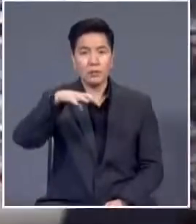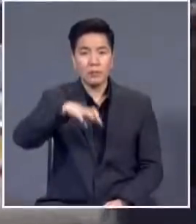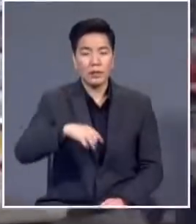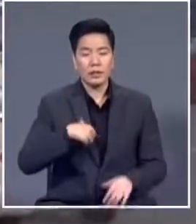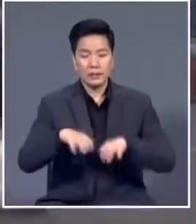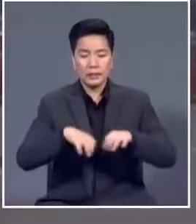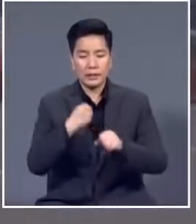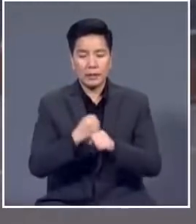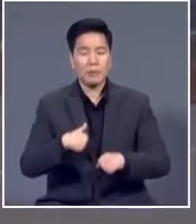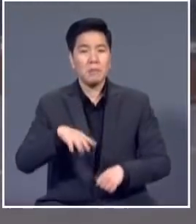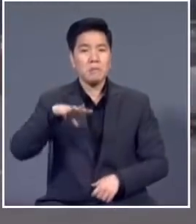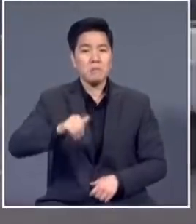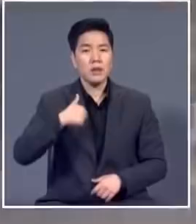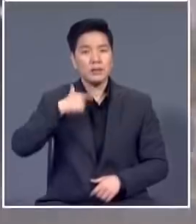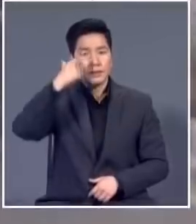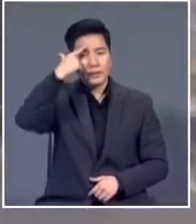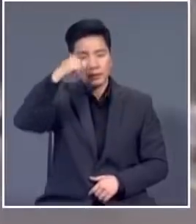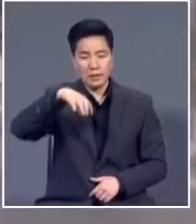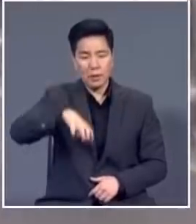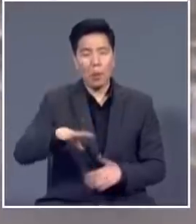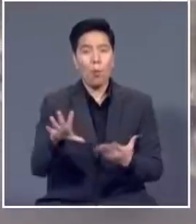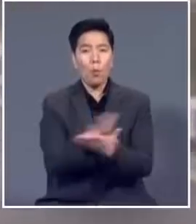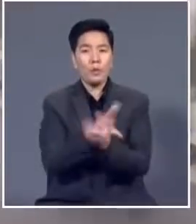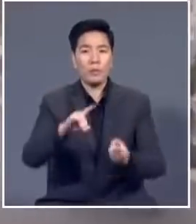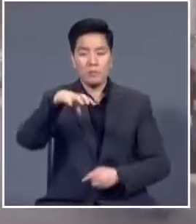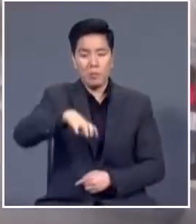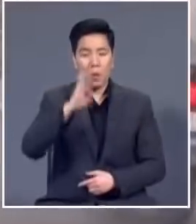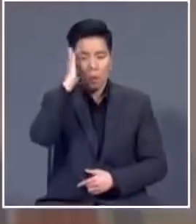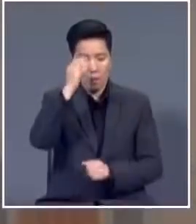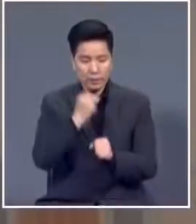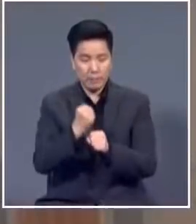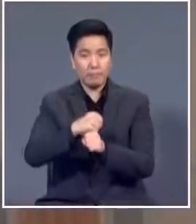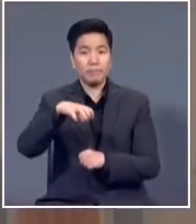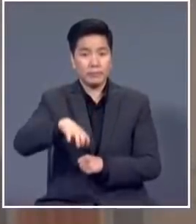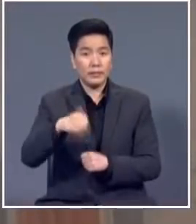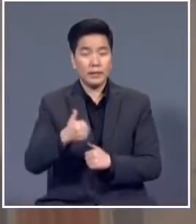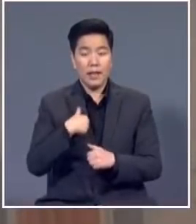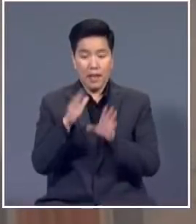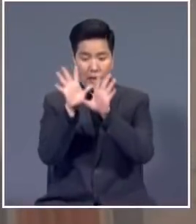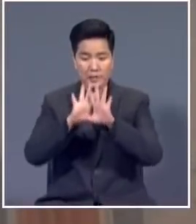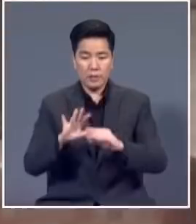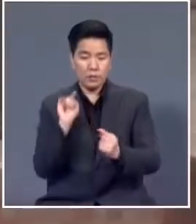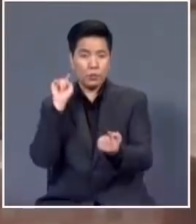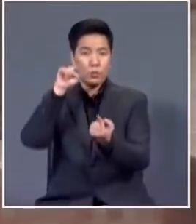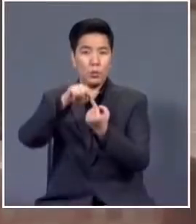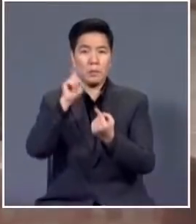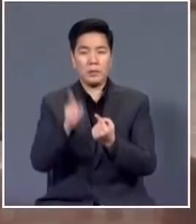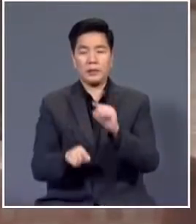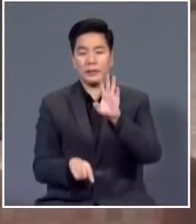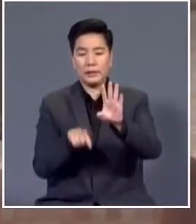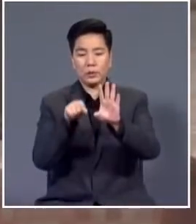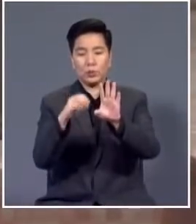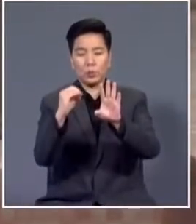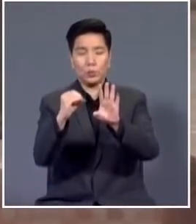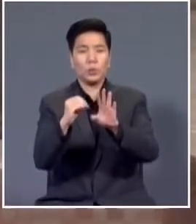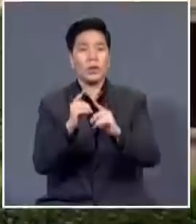จัดสร้างสมาร์ทซิตี้คัลเจอรัลเซ็นเตอร์นะครับในอนาคตอาเซียนอาจจะพัฒนาไปสู่ความเป็น 4.0 ให้สอดคล้องกับน